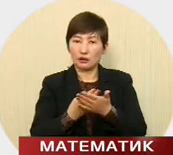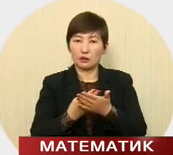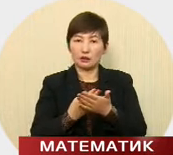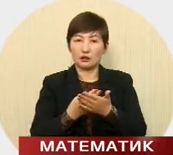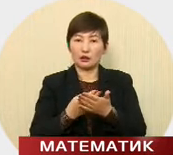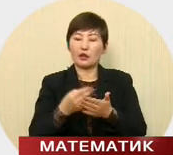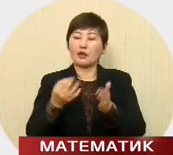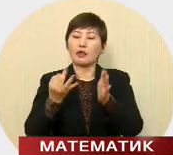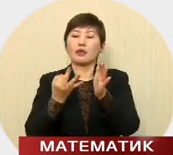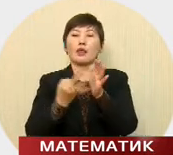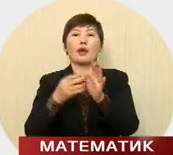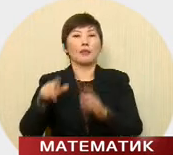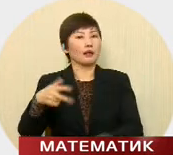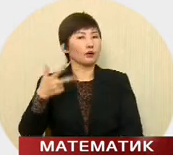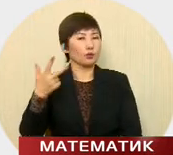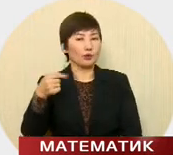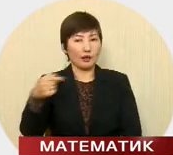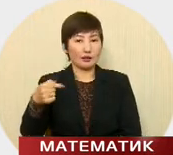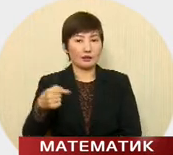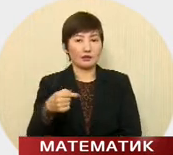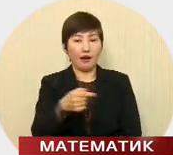буюу 8.3% хасах юм бол